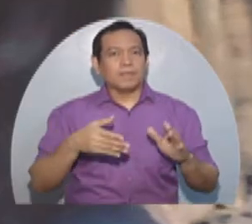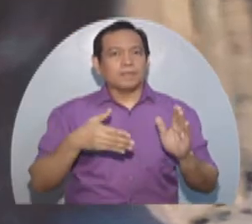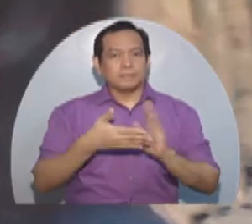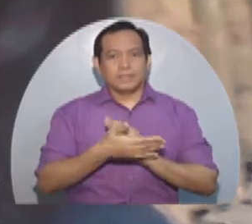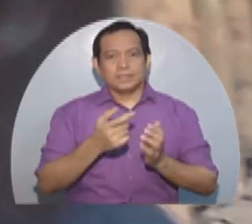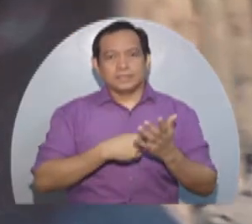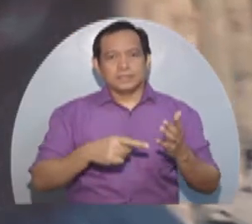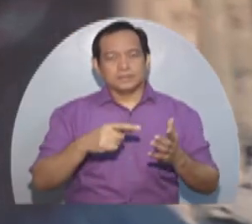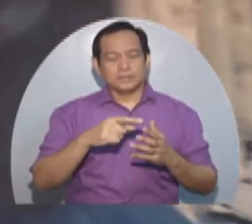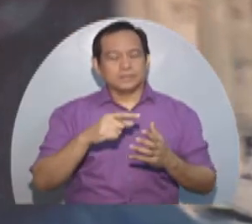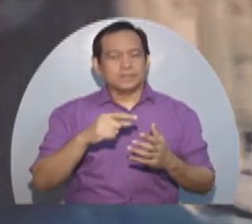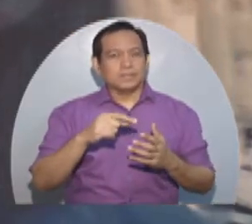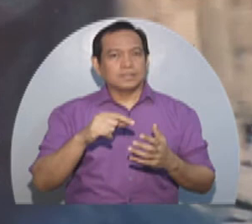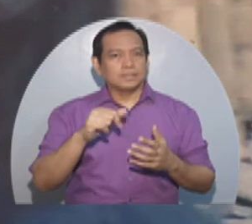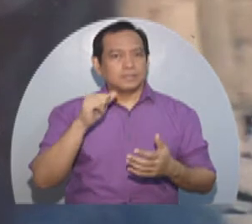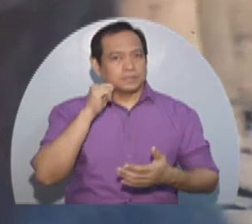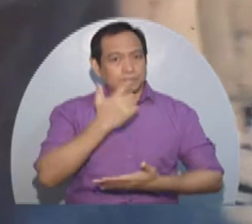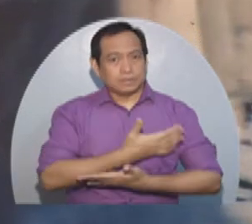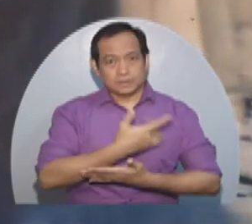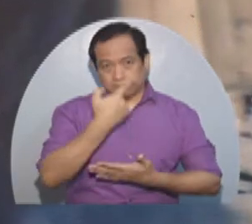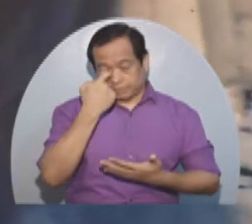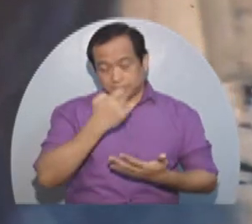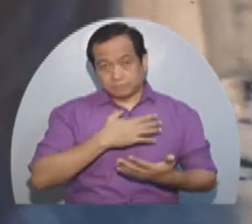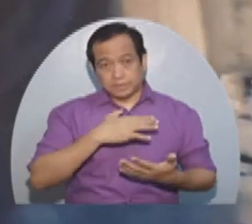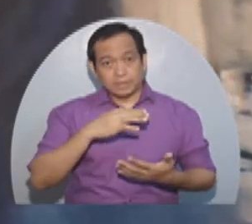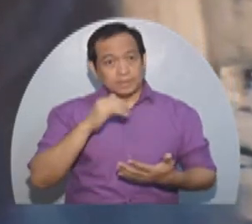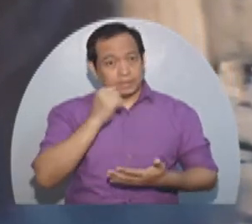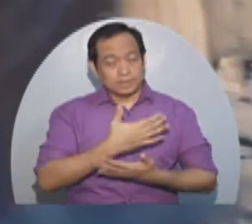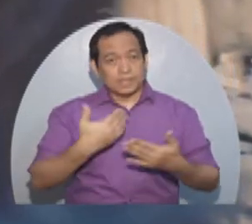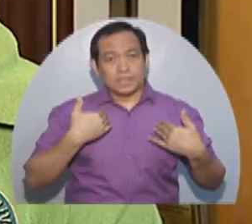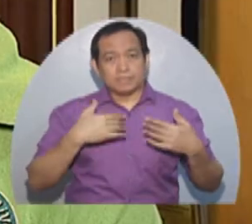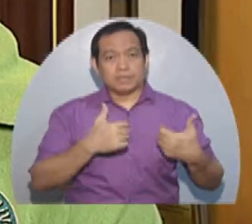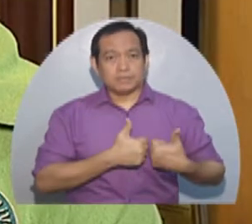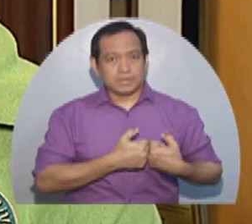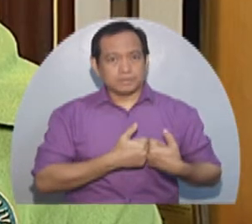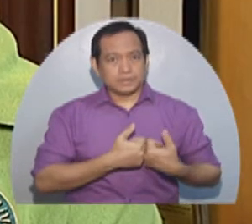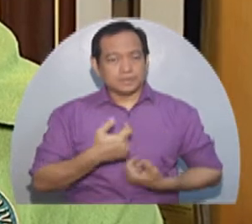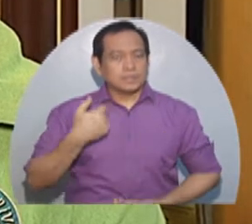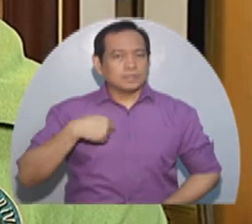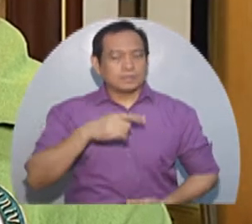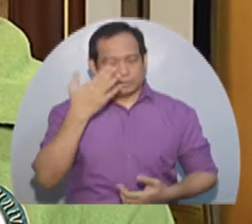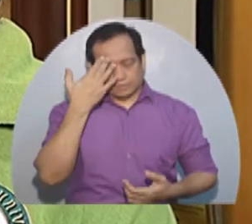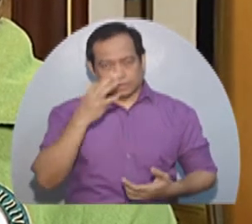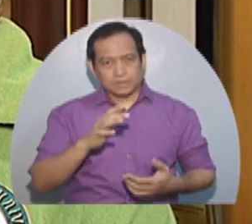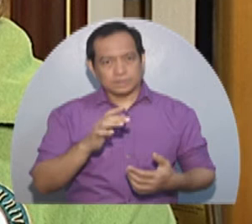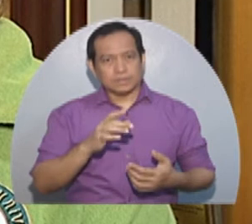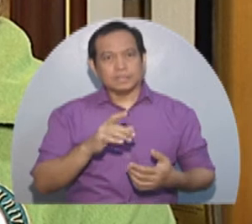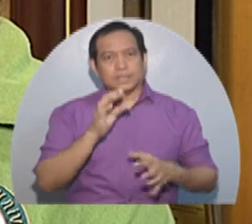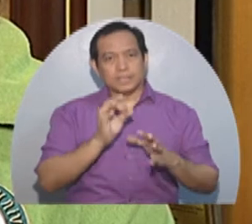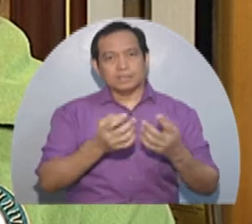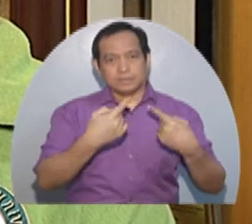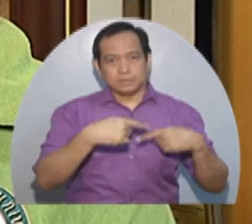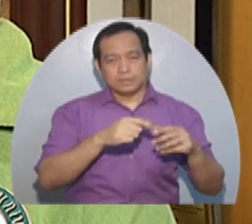na lumayas ilang buwan ang nakalilipas. May boyfriend kasi siya. Hindi namin alam kung